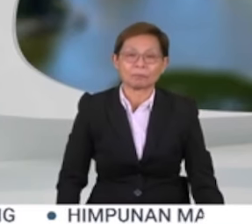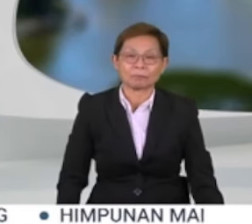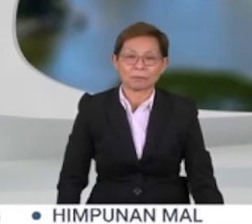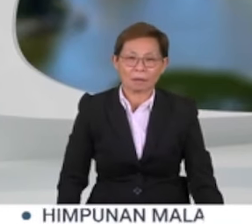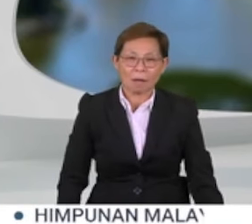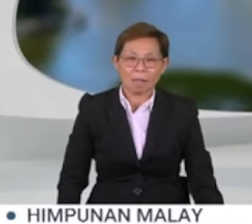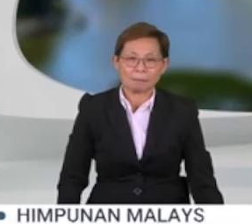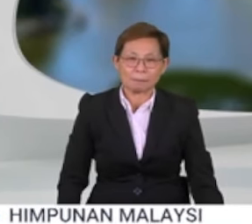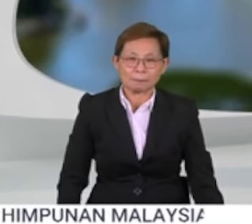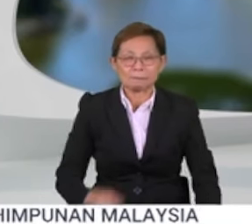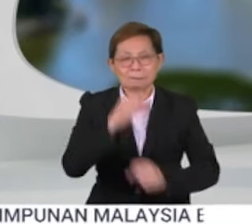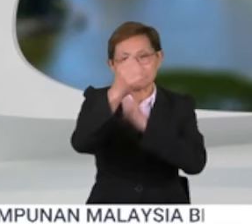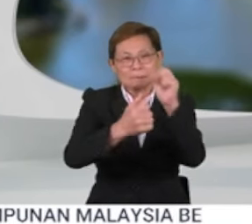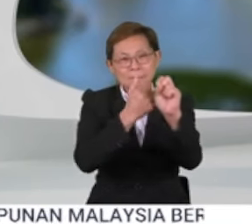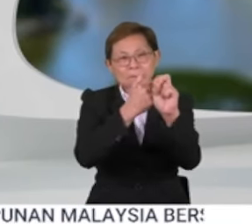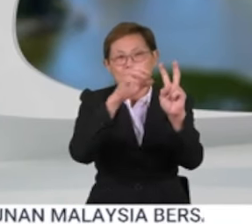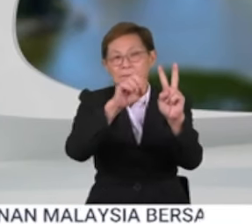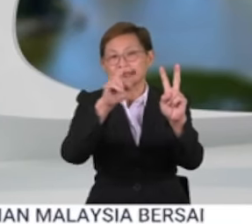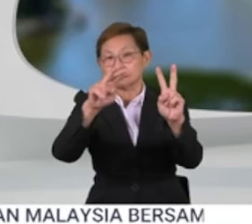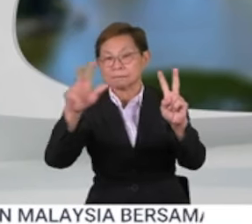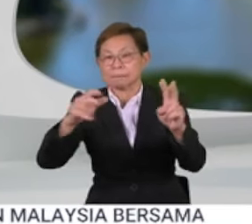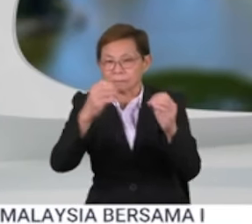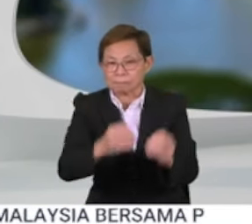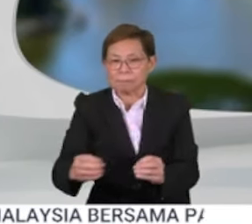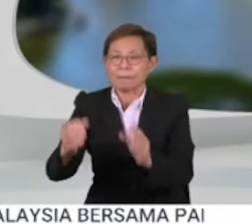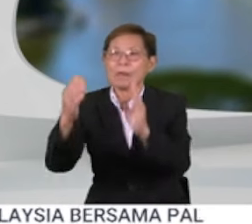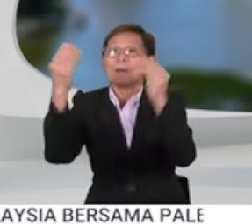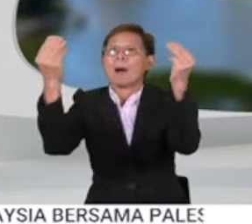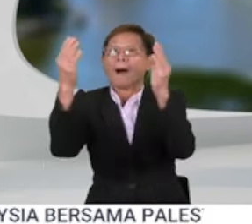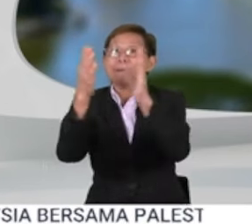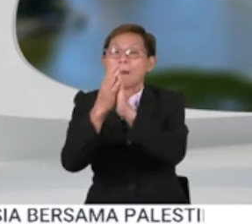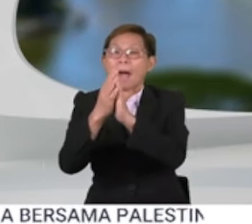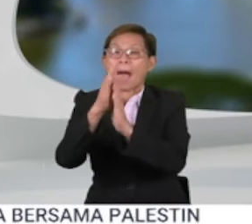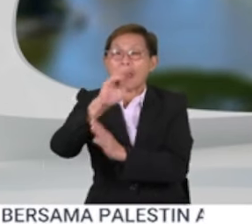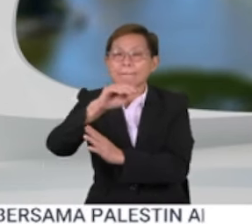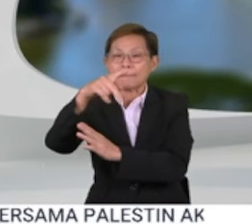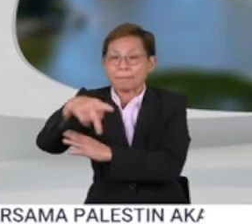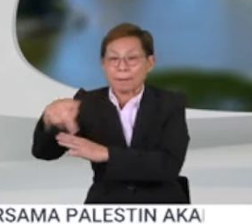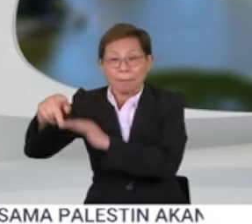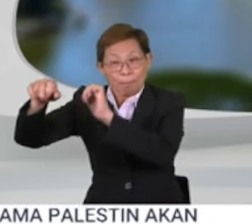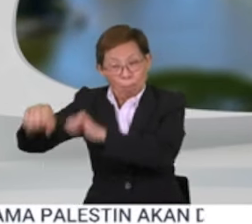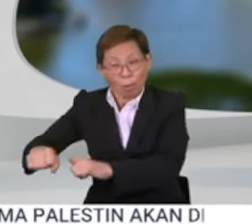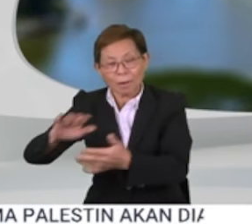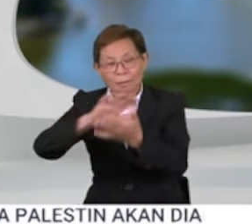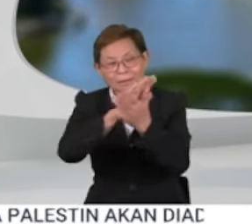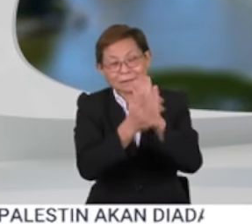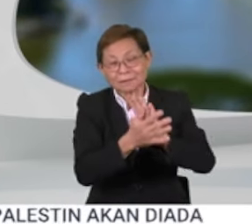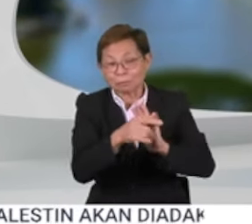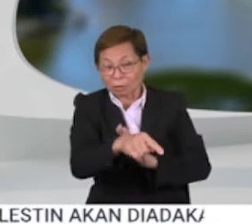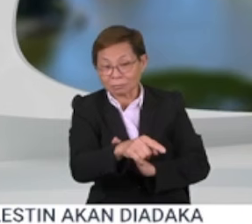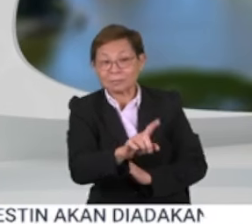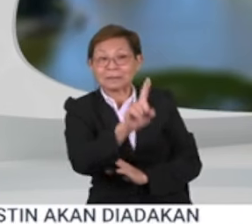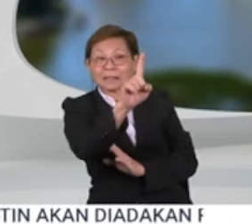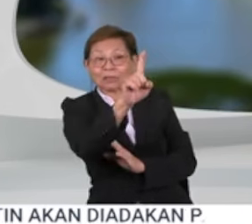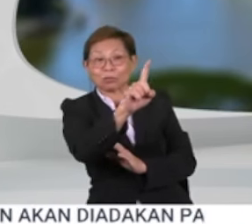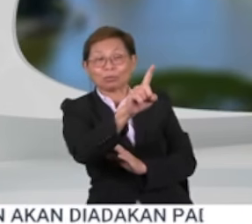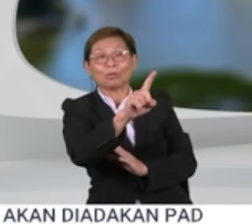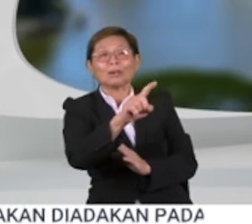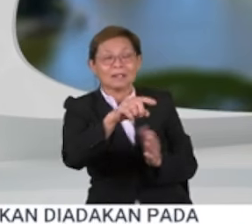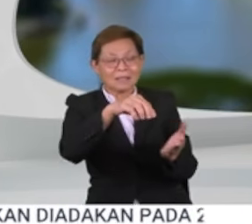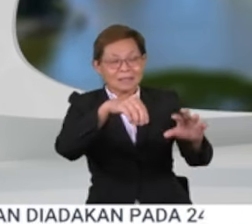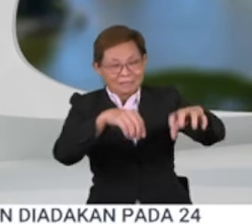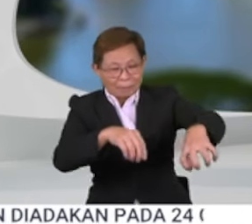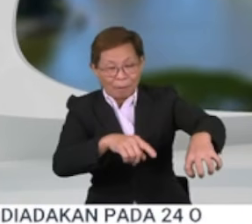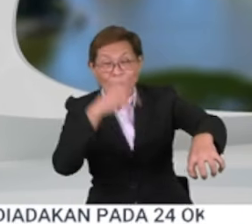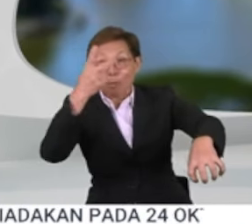Padawan Rough Safari 2023, anjuran Majlis Perbandaran Padawan MPP boleh dijadikan sebagai salah satu produk